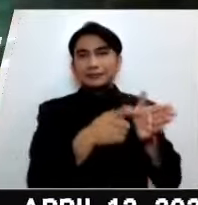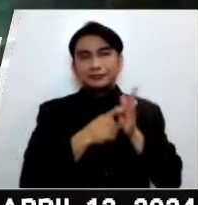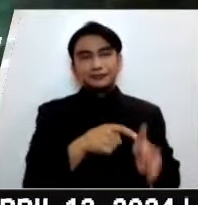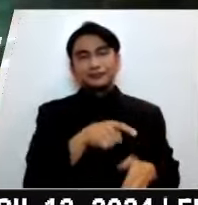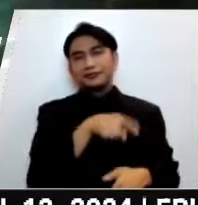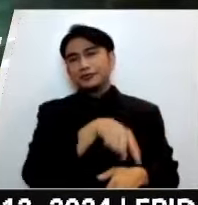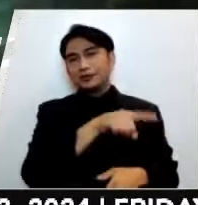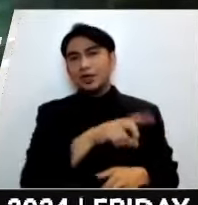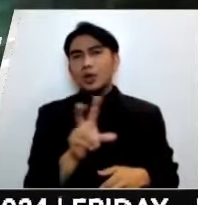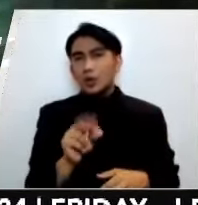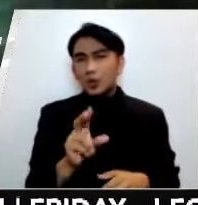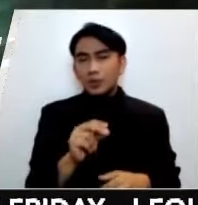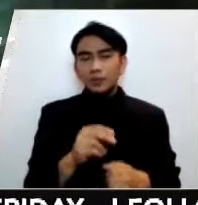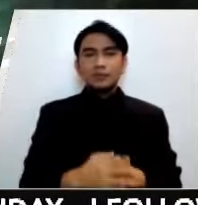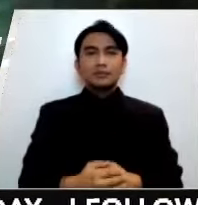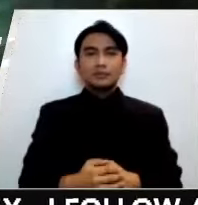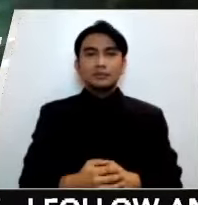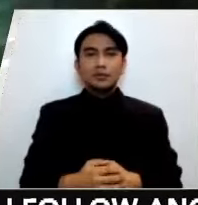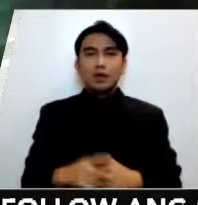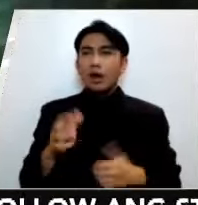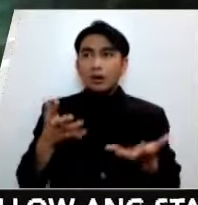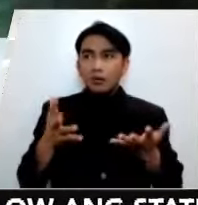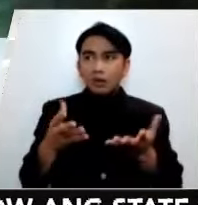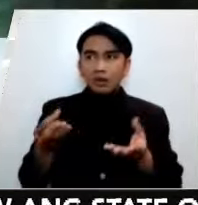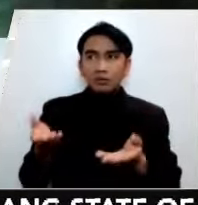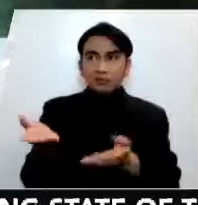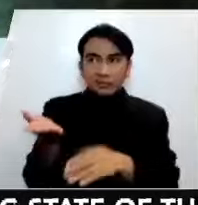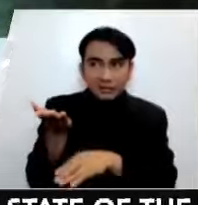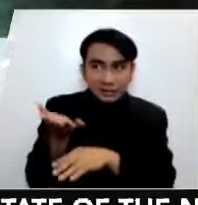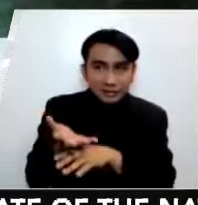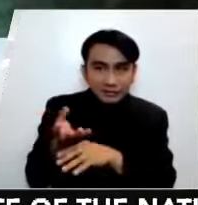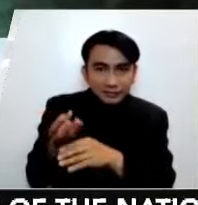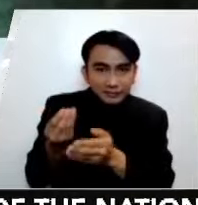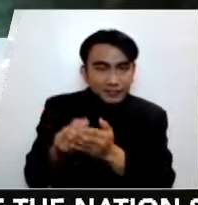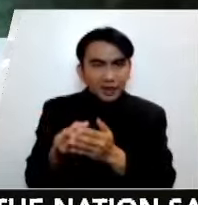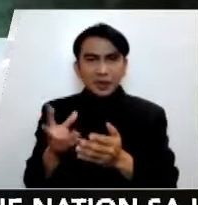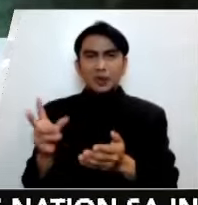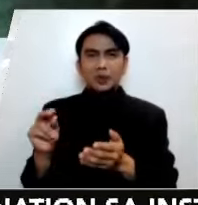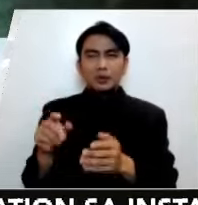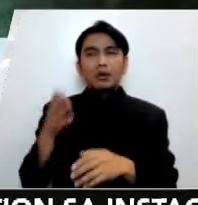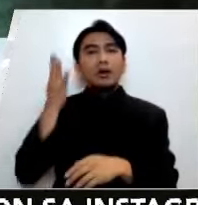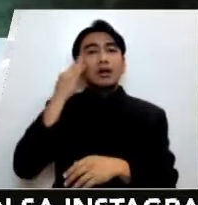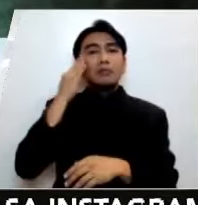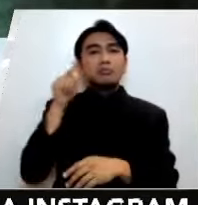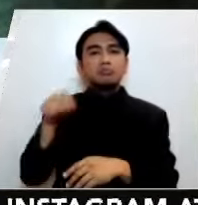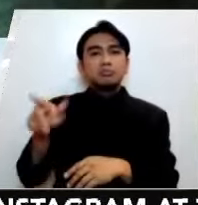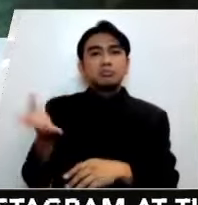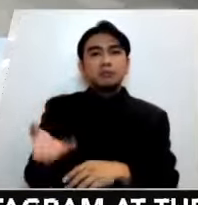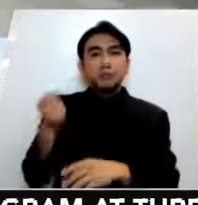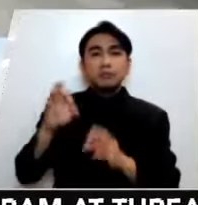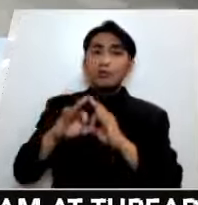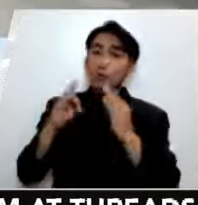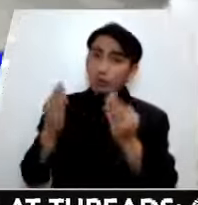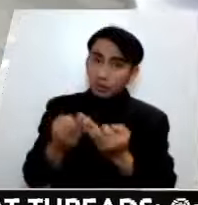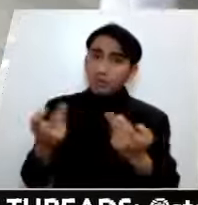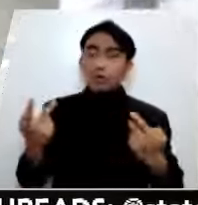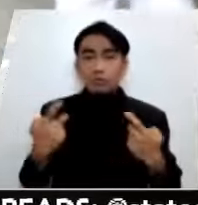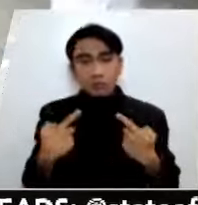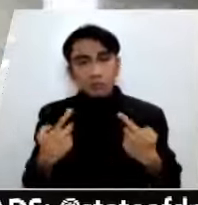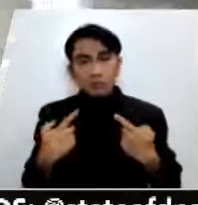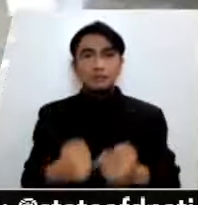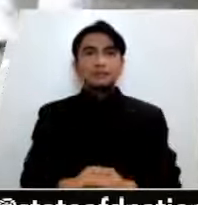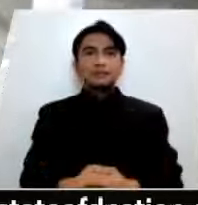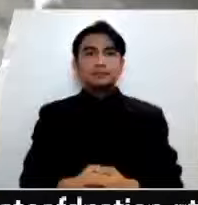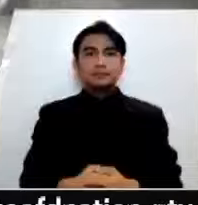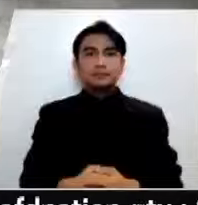Pero hindi naman ako nanghihingi kasi alam ko naman kasi sila may mga pamilya na rin. Darlene Kai,